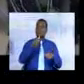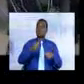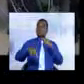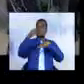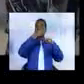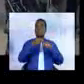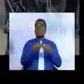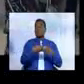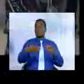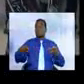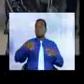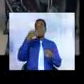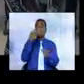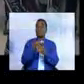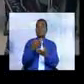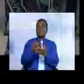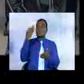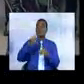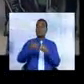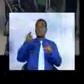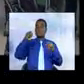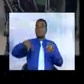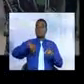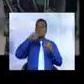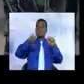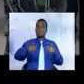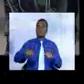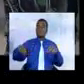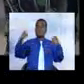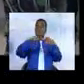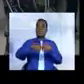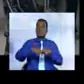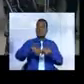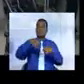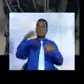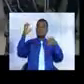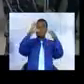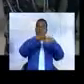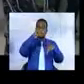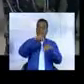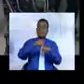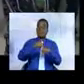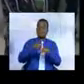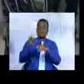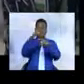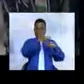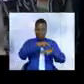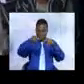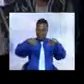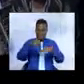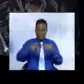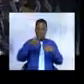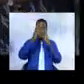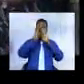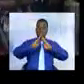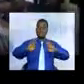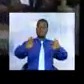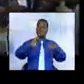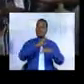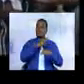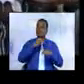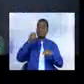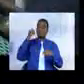retour matériel et financier, mais que nous puissions nous retrouver dans le cadre de cette réconciliation et de cette recherche permanente de la paix qui a été le